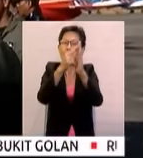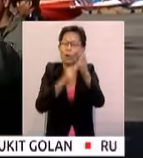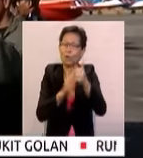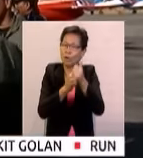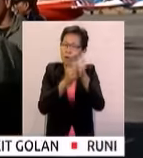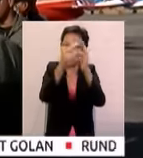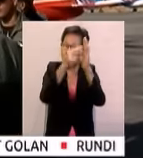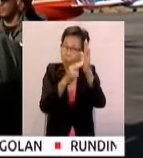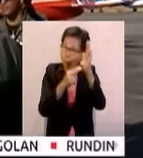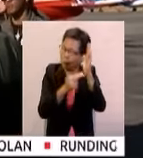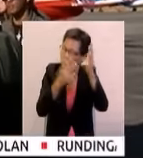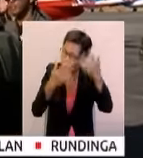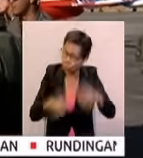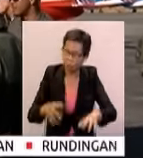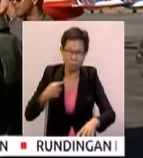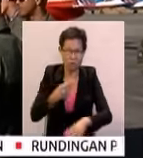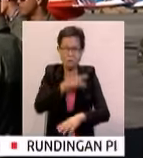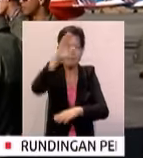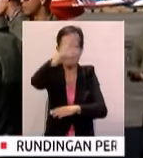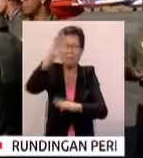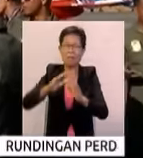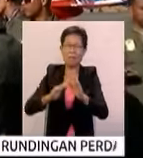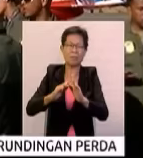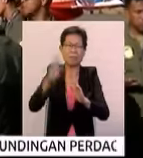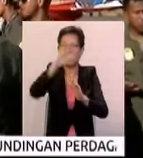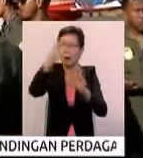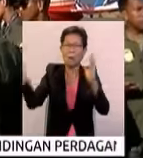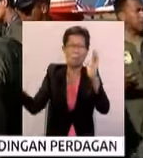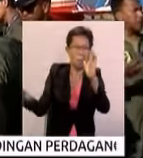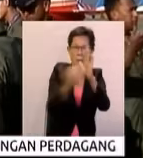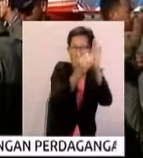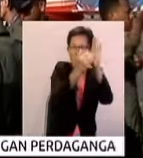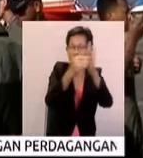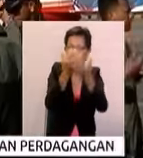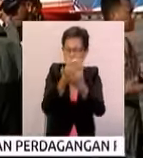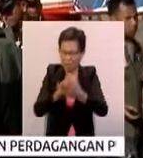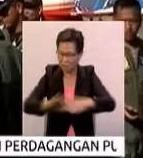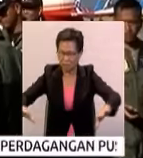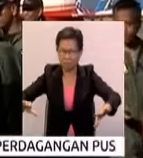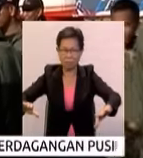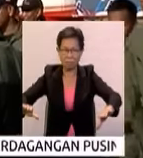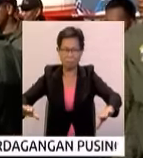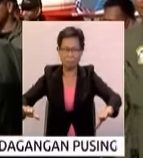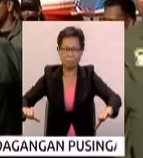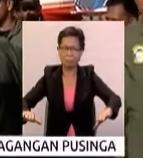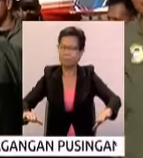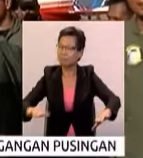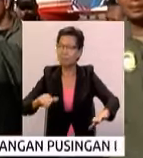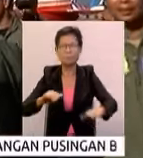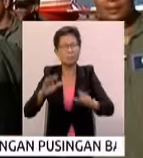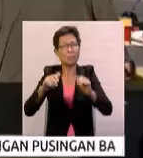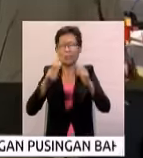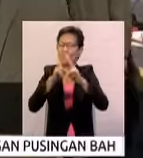panduan, and we never breach all the safety issues. There is no safety issues encountered during this lima. This is very good. Saya nampak